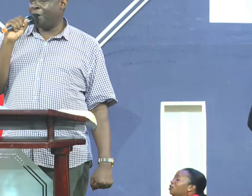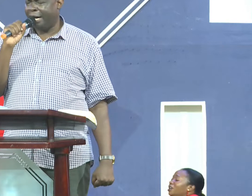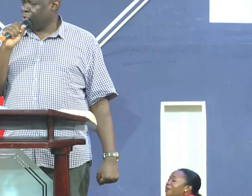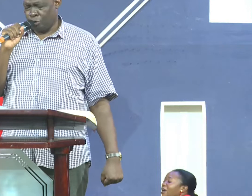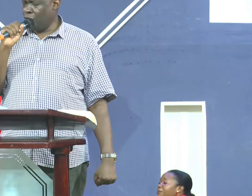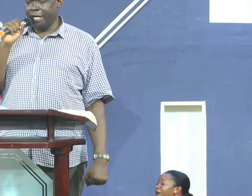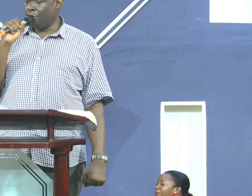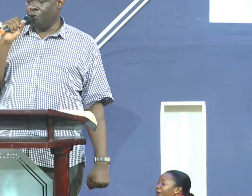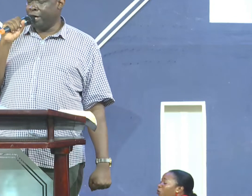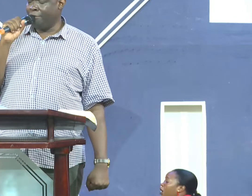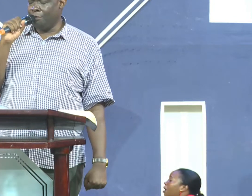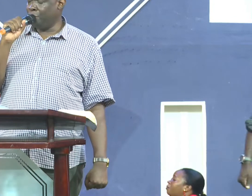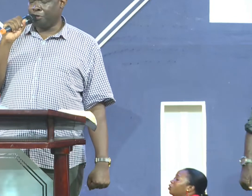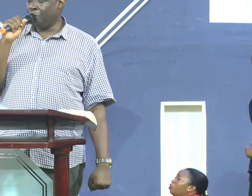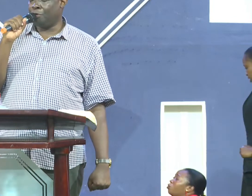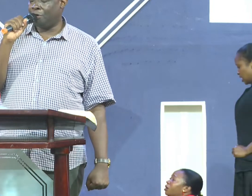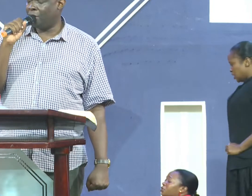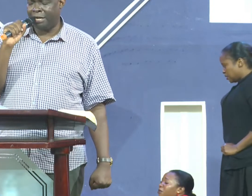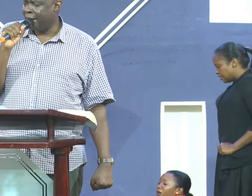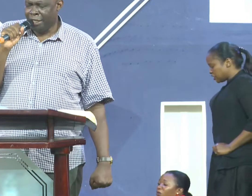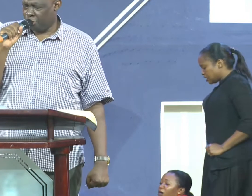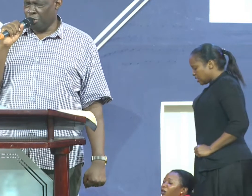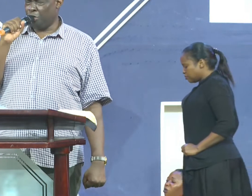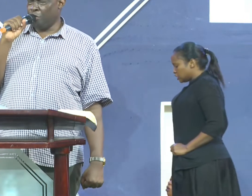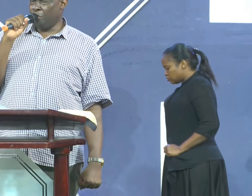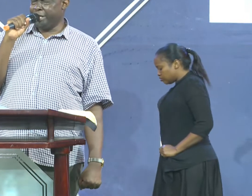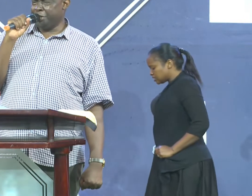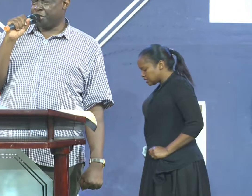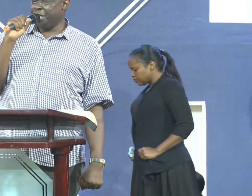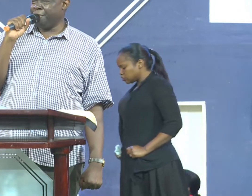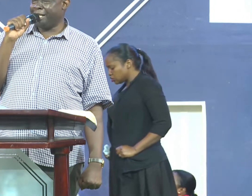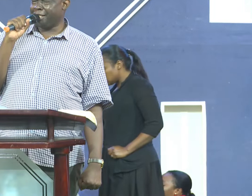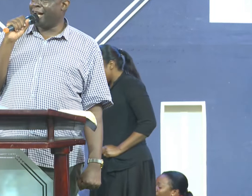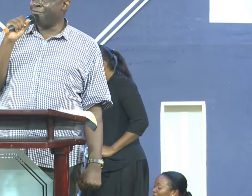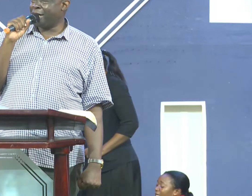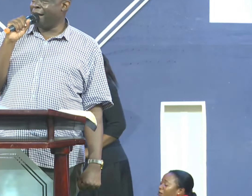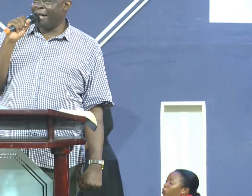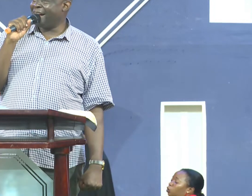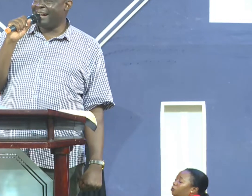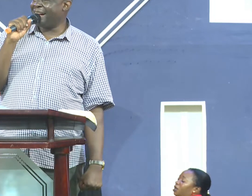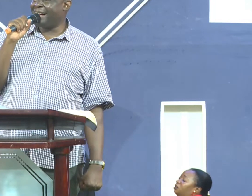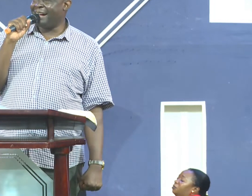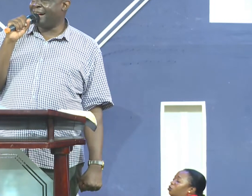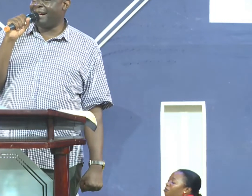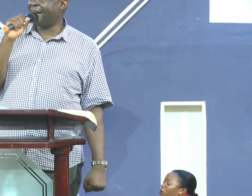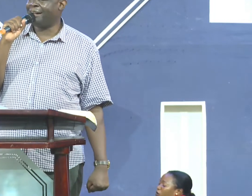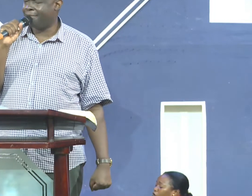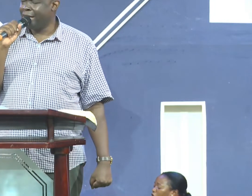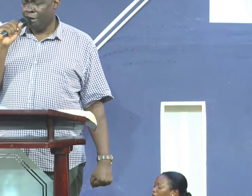tuzikomyawo twogera obulamu buzo tukuwuula ekitiibwa kya mukama